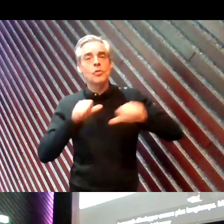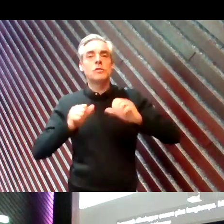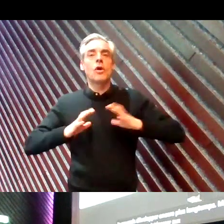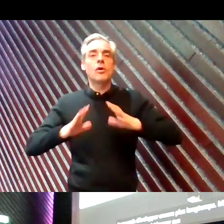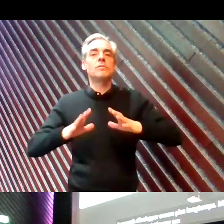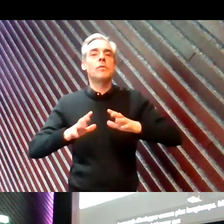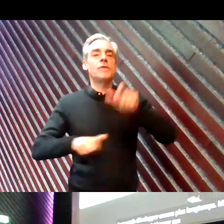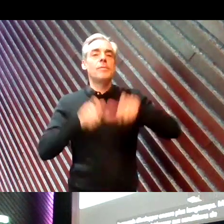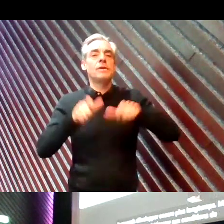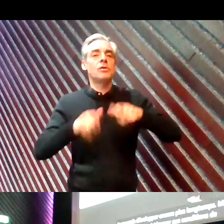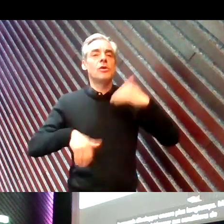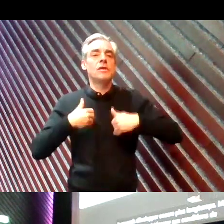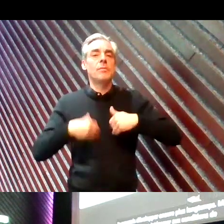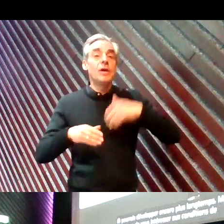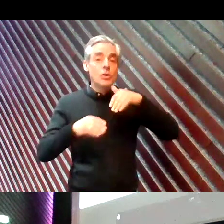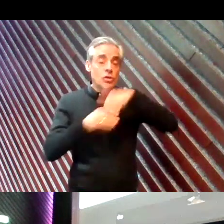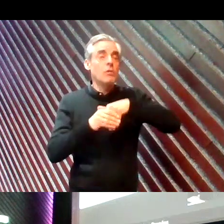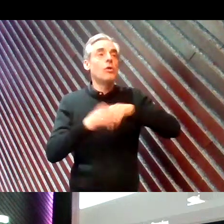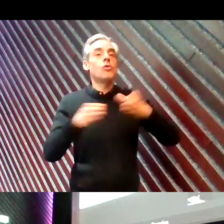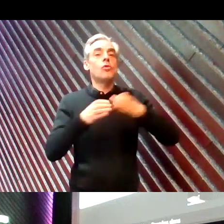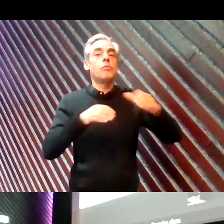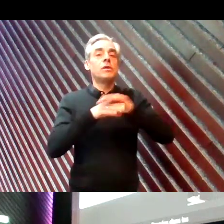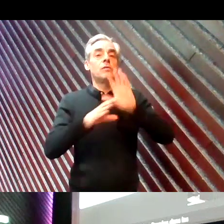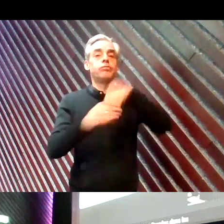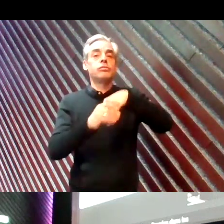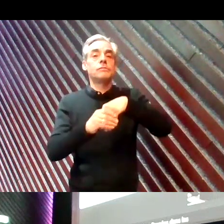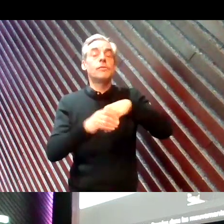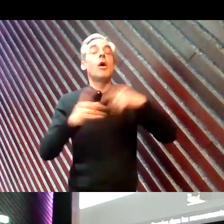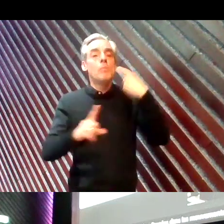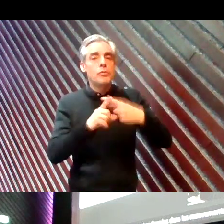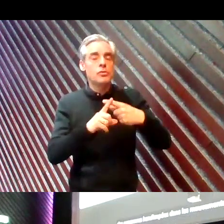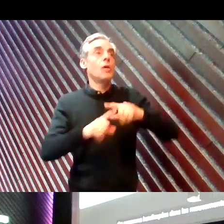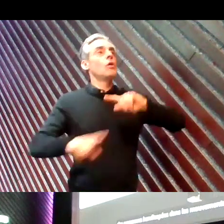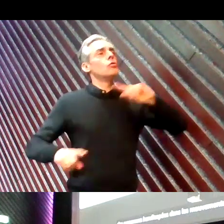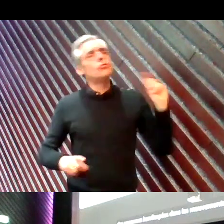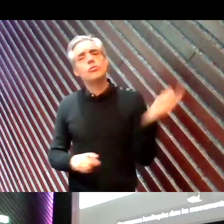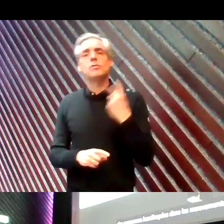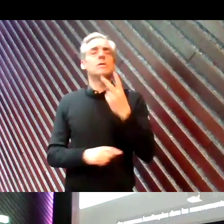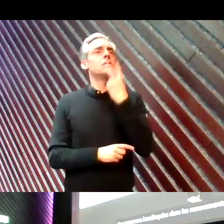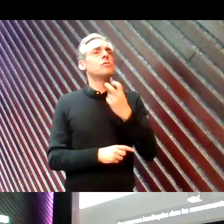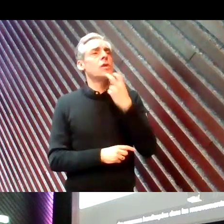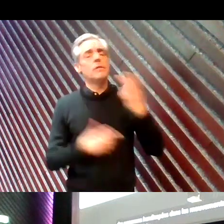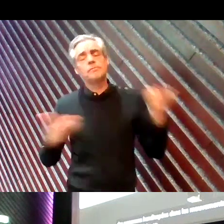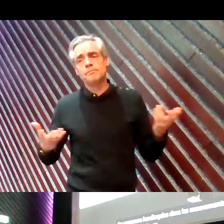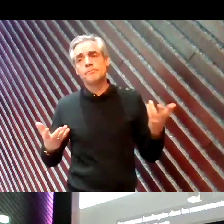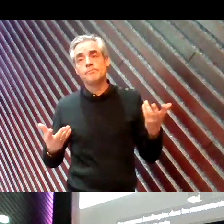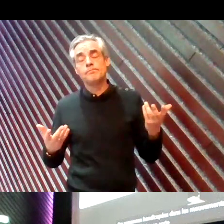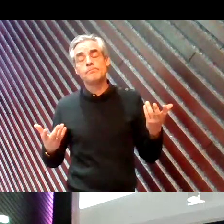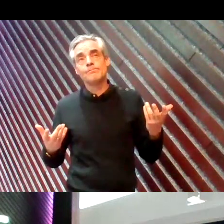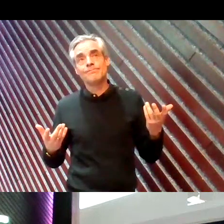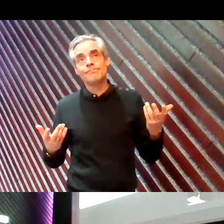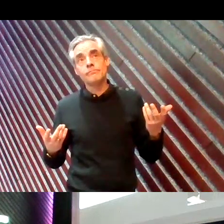des personnes handicapées dans les mouvements citoyens et faire en sorte que l'ensemble des citoyens s'approprient